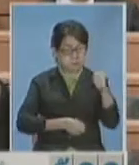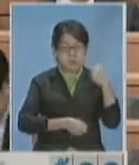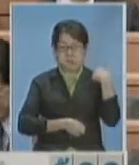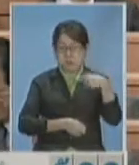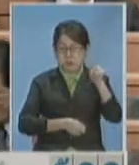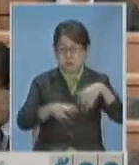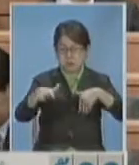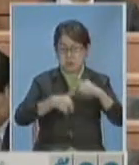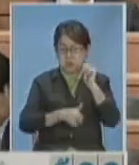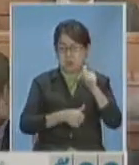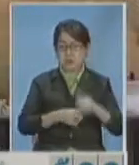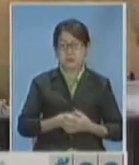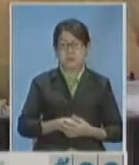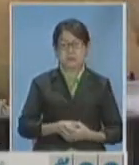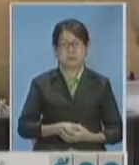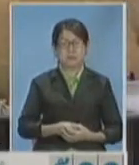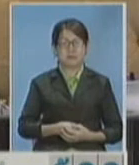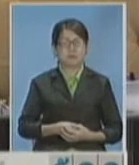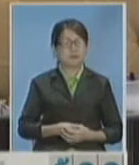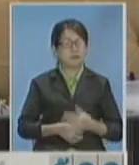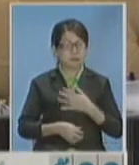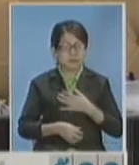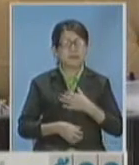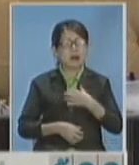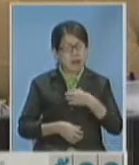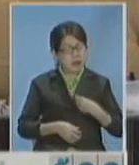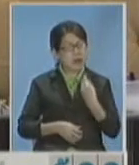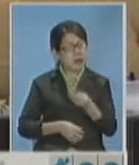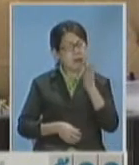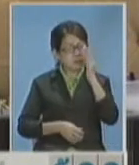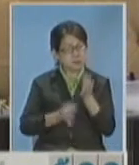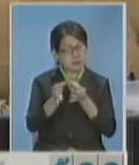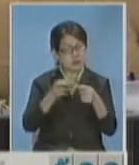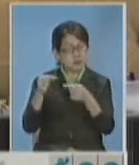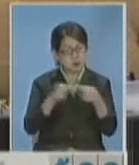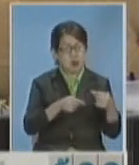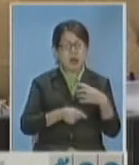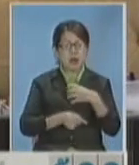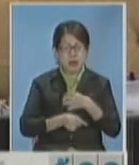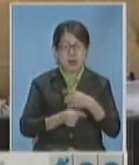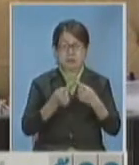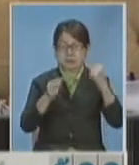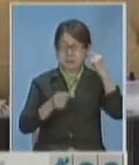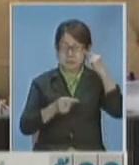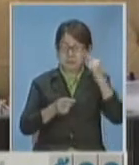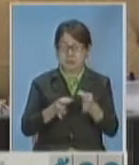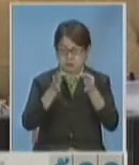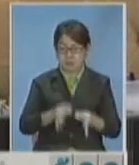ราเนี่ยครับขอบคุณครับ ที่จริงผมอยากให้พูดนะครับแล้วผมวินิจฉัยยก